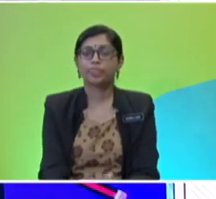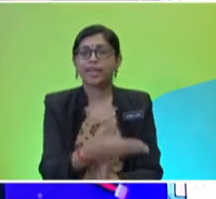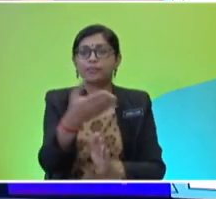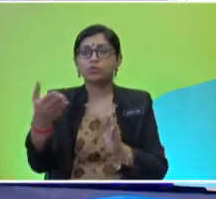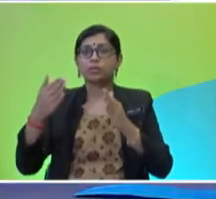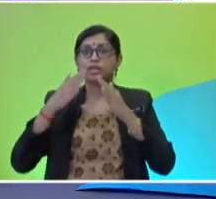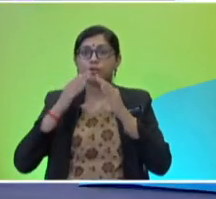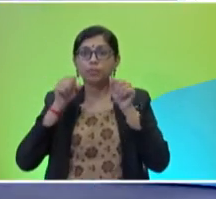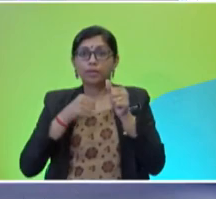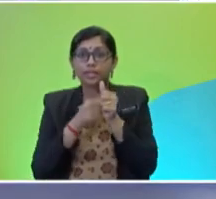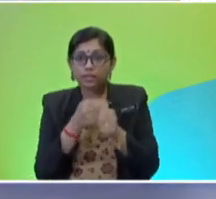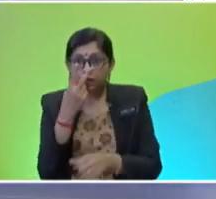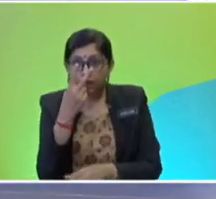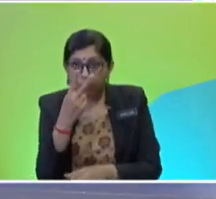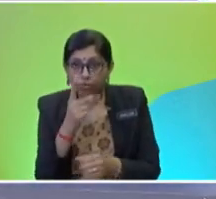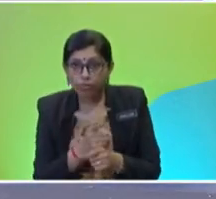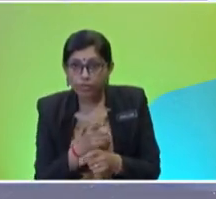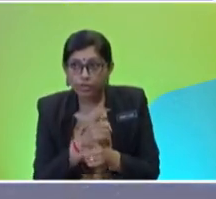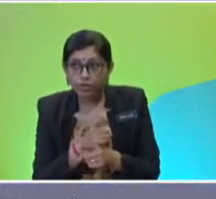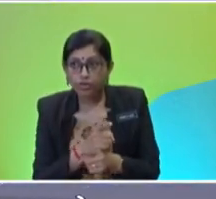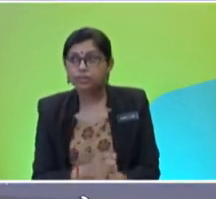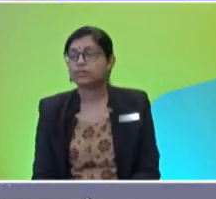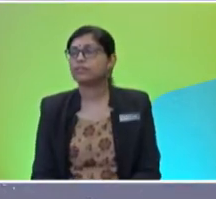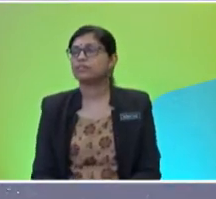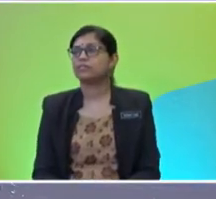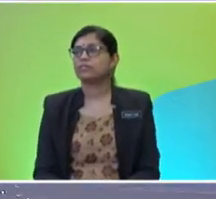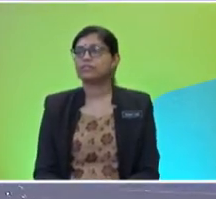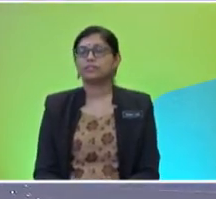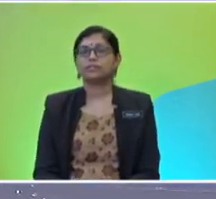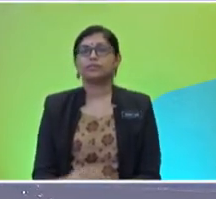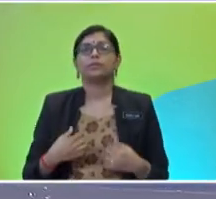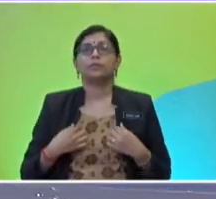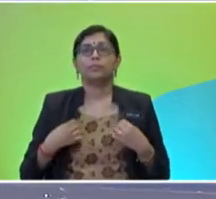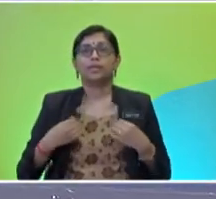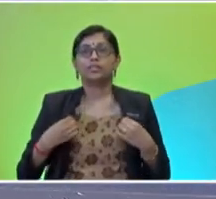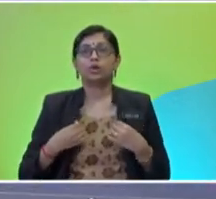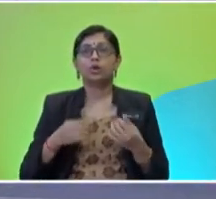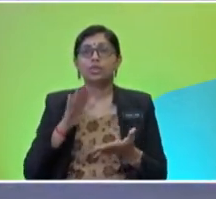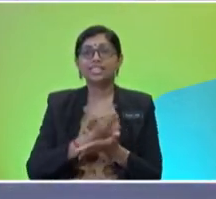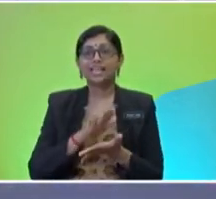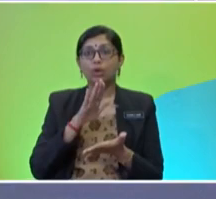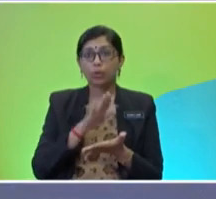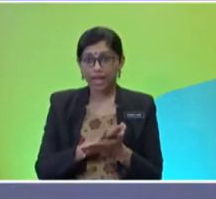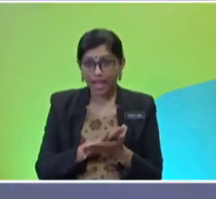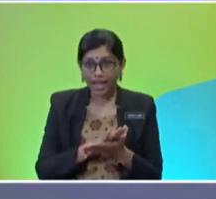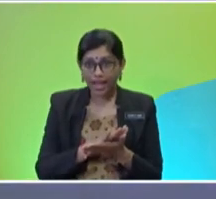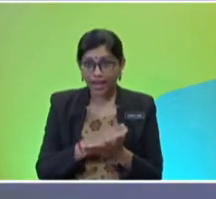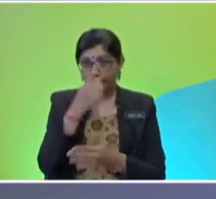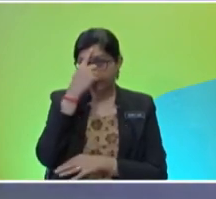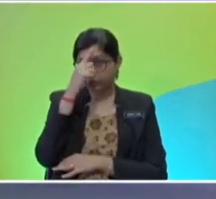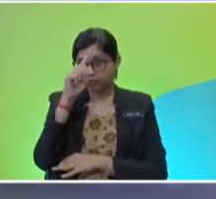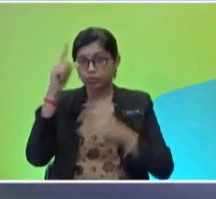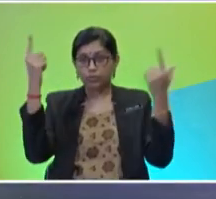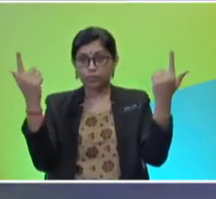ya. Macam mana padanan dibuat? Tengok. Baju baju seragam sekolah lengkap. Dia